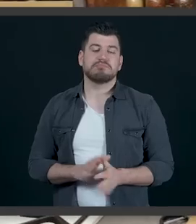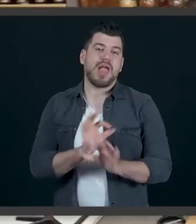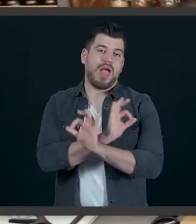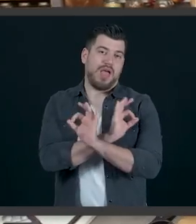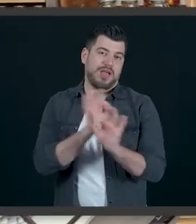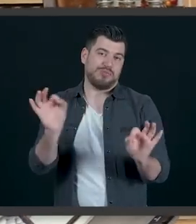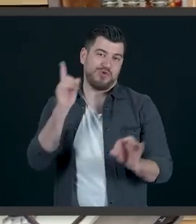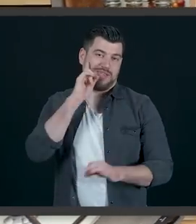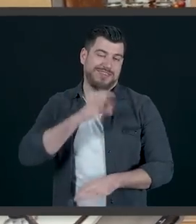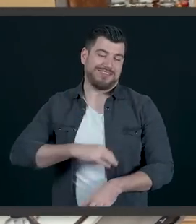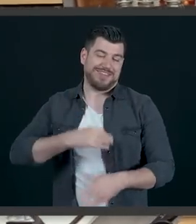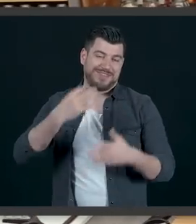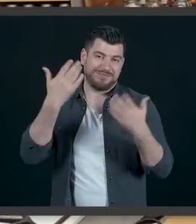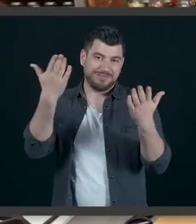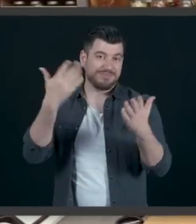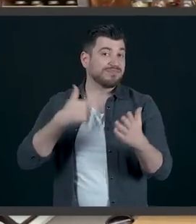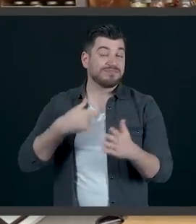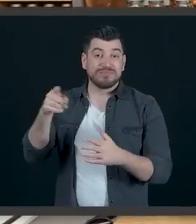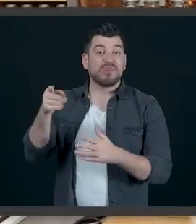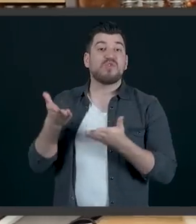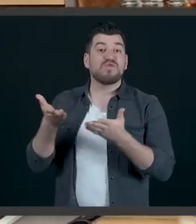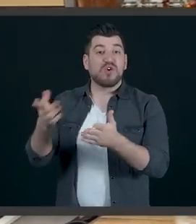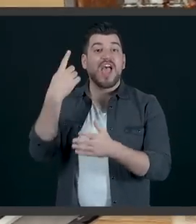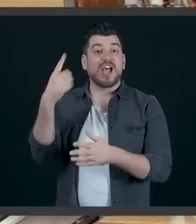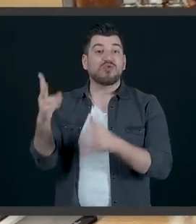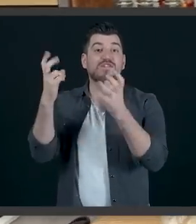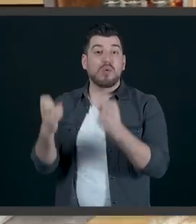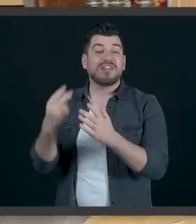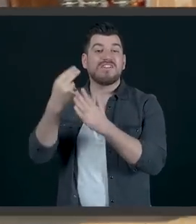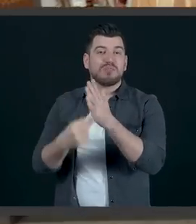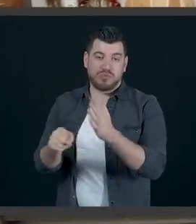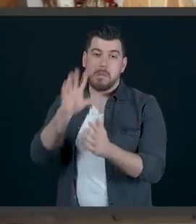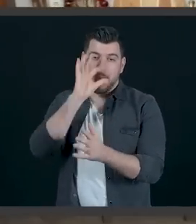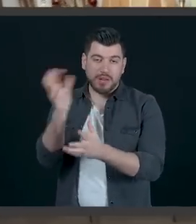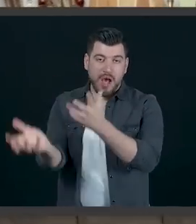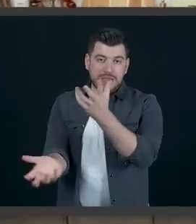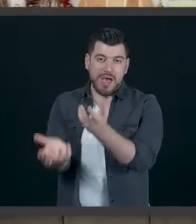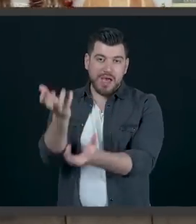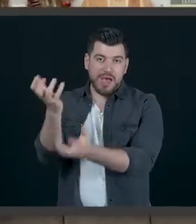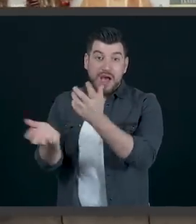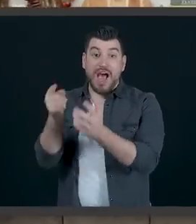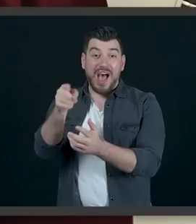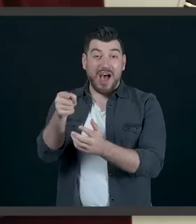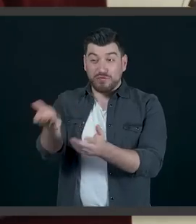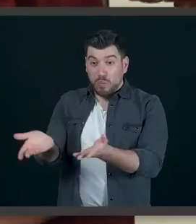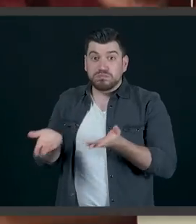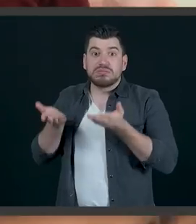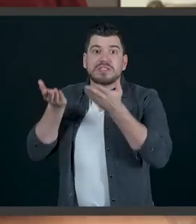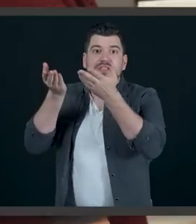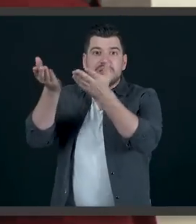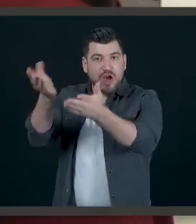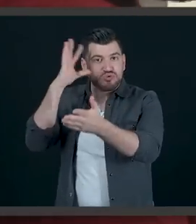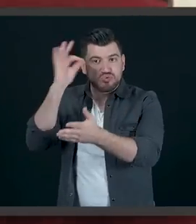Και αυτό ήταν, κυρίες και κύριοι. Ο φούρνος μου είναι προθερμασμένος στους 170 βαθμούς. Έχει πάρει φωτιά. Ψηλά η σχάρα για να γίνει τραγανή από